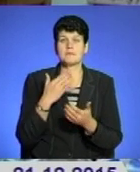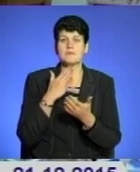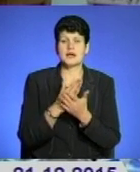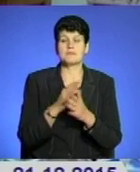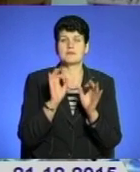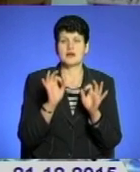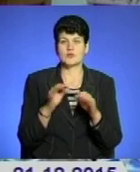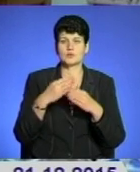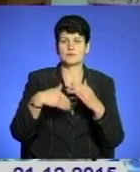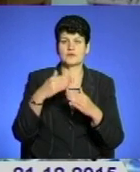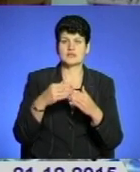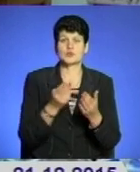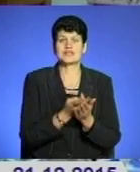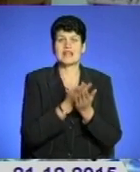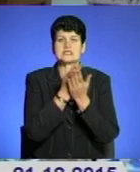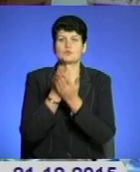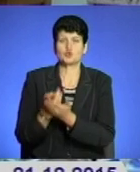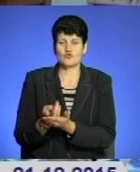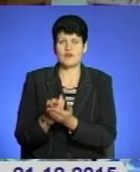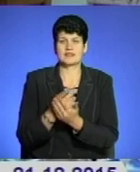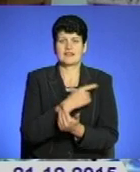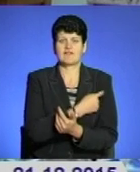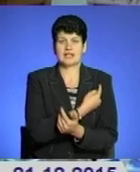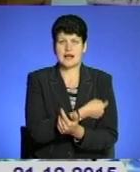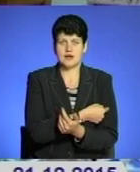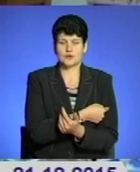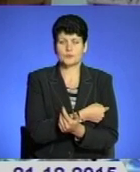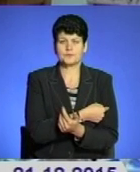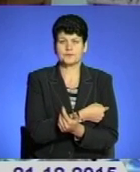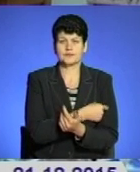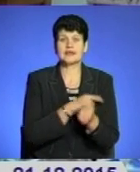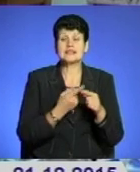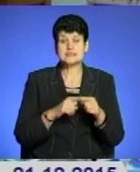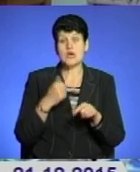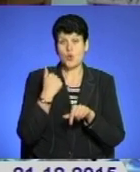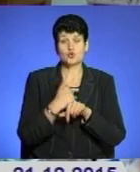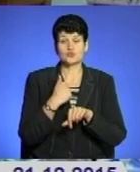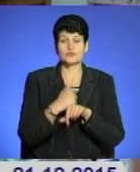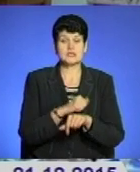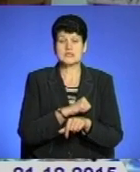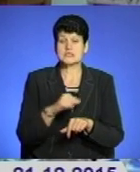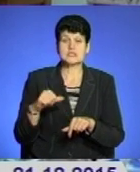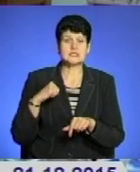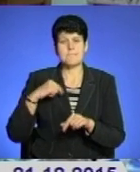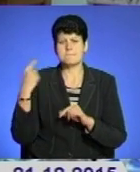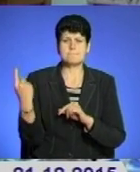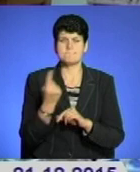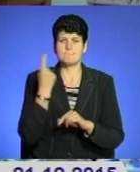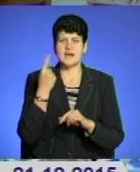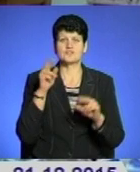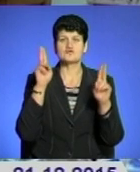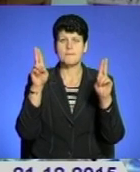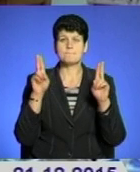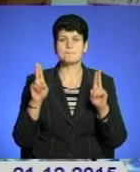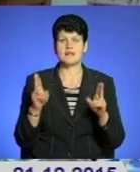накласти пов'язку, транспортувати його насамперед в лікарню. Ну, це основні, це самі перші правила, які